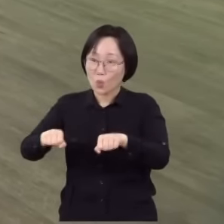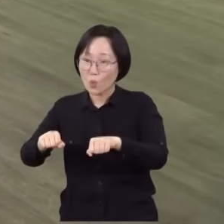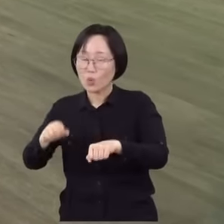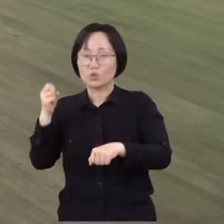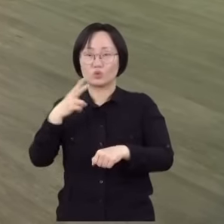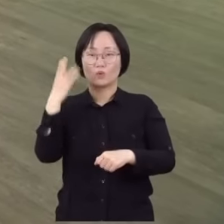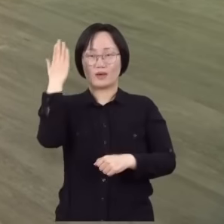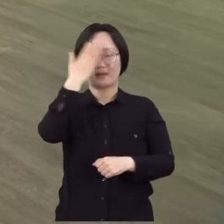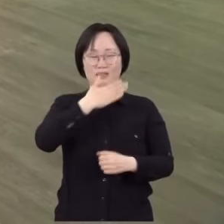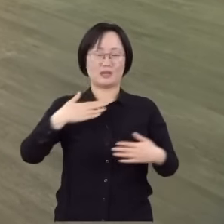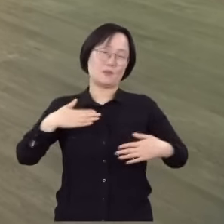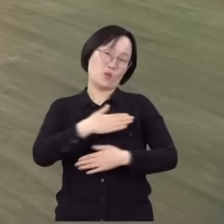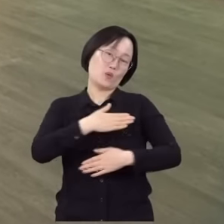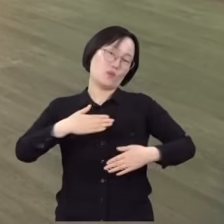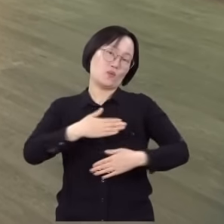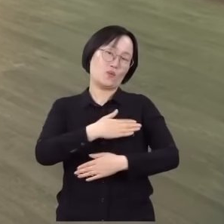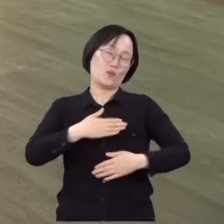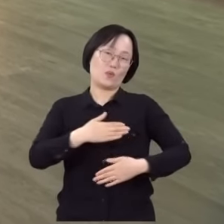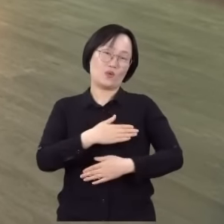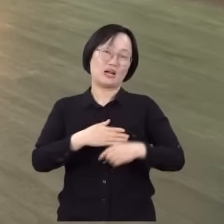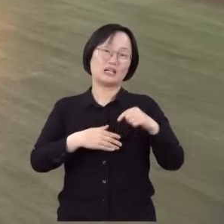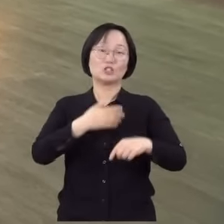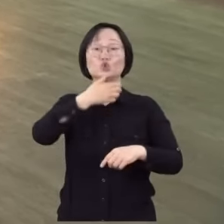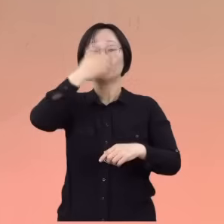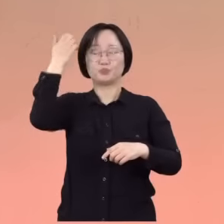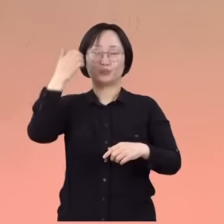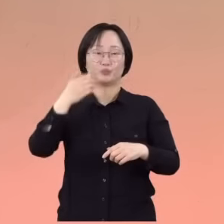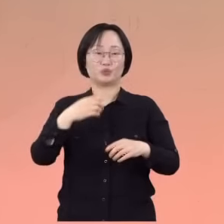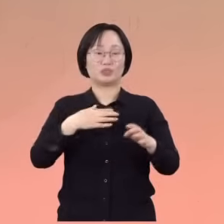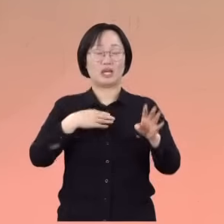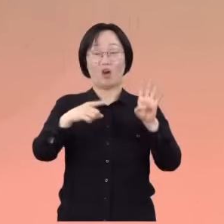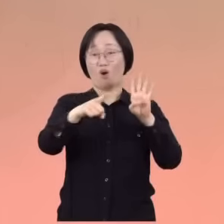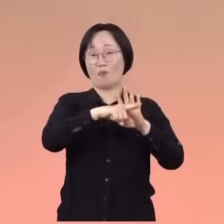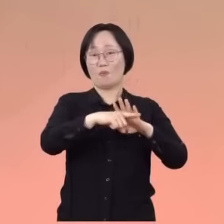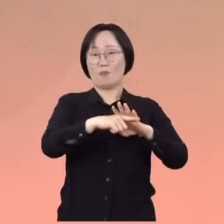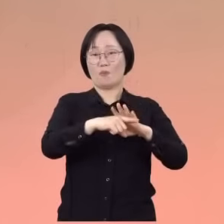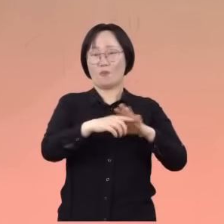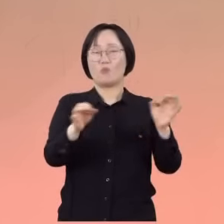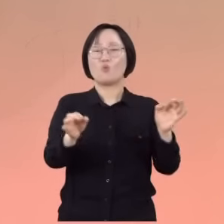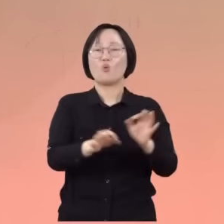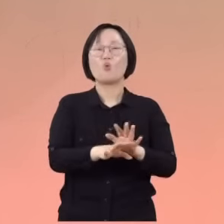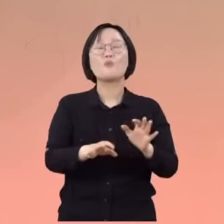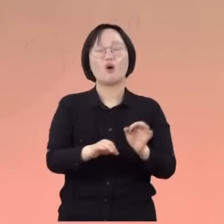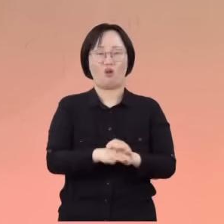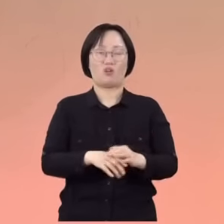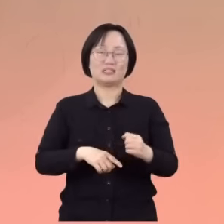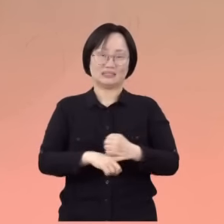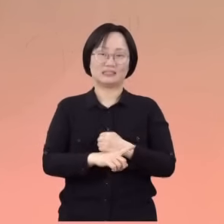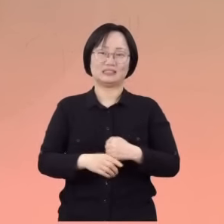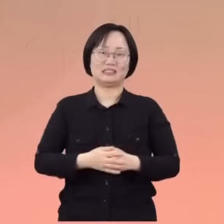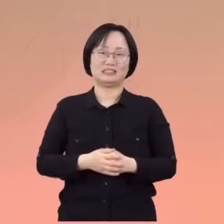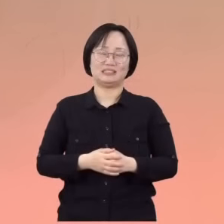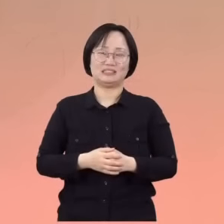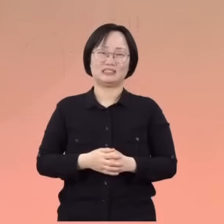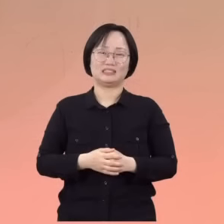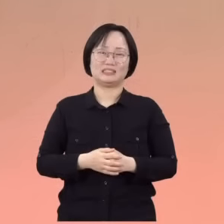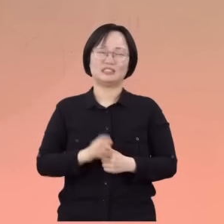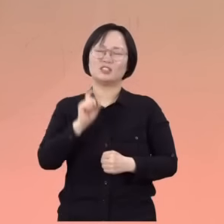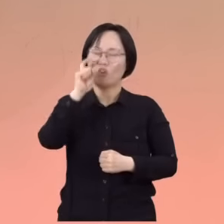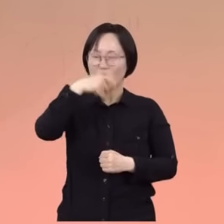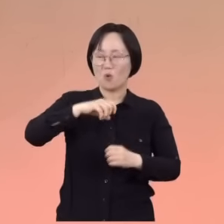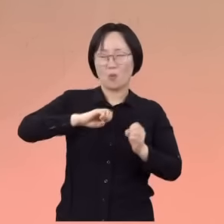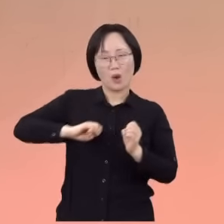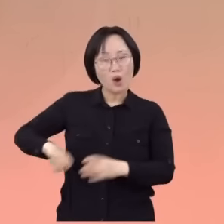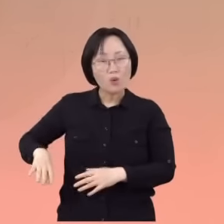꿈이고 왜냐면 더러운 걸 닦아내는 거고 우리 깨끗하게 목욕하면 몸이 개운 하잖아요 그래서